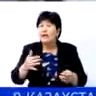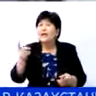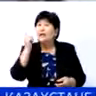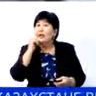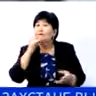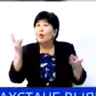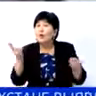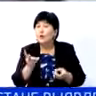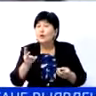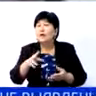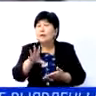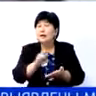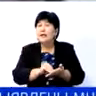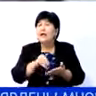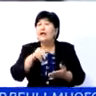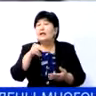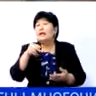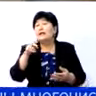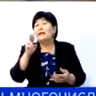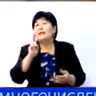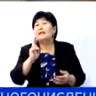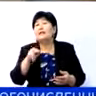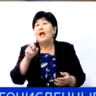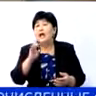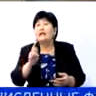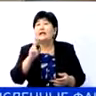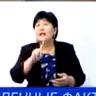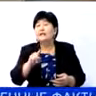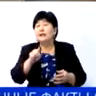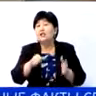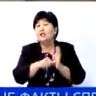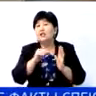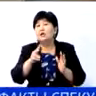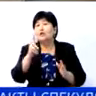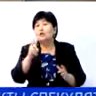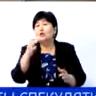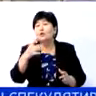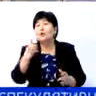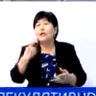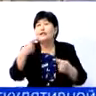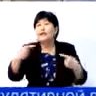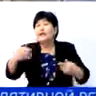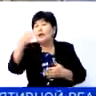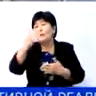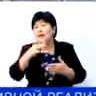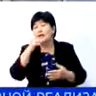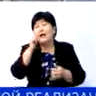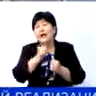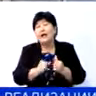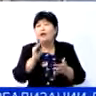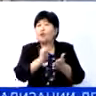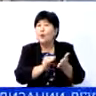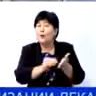телефон необходимо скачать приложение «Дари.кз». В данном приложении 6141 наименование лекарств, на каждой